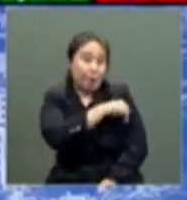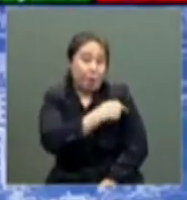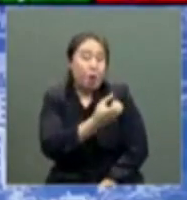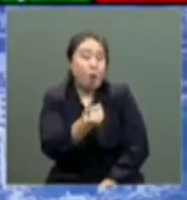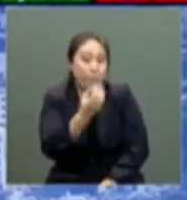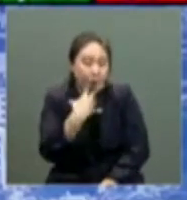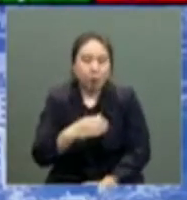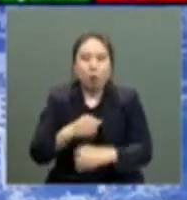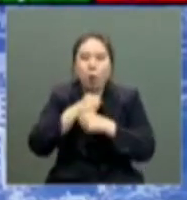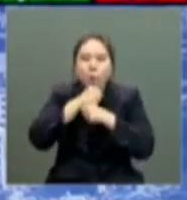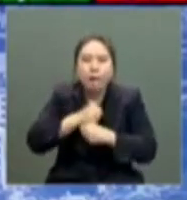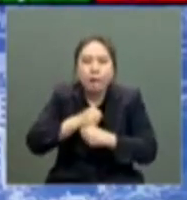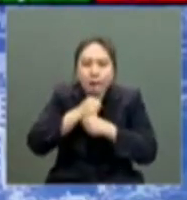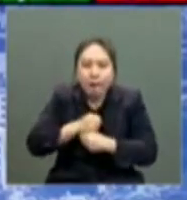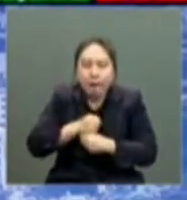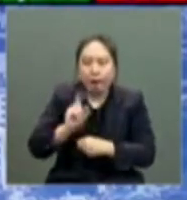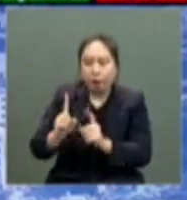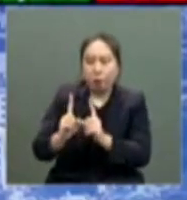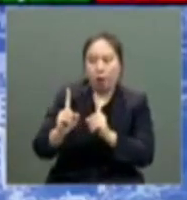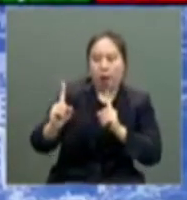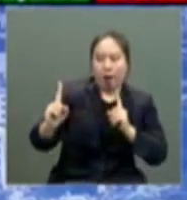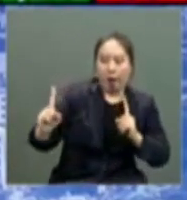เมษายนแล้วค่ะคุณหมอมาสักครู่นะคุณหมอบอกไปว่าให้ห่างจากผู้สูงอายุอย่างน้อย2